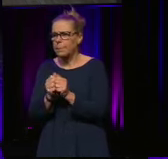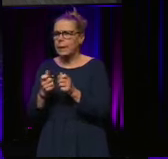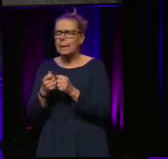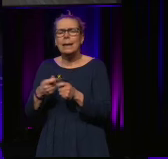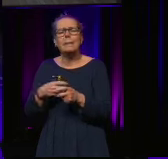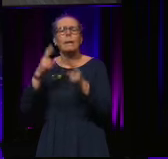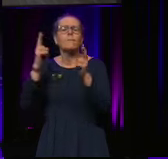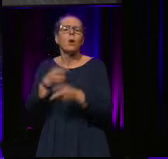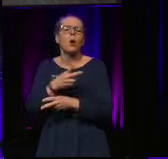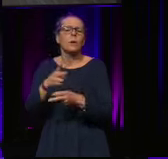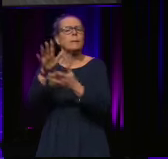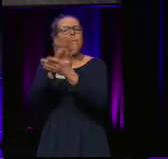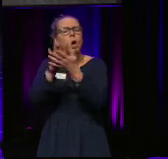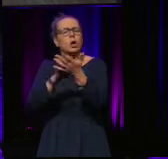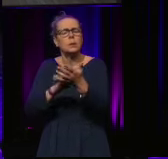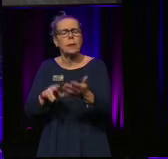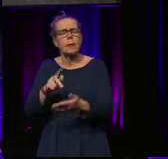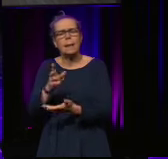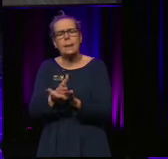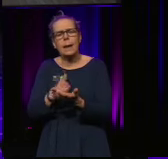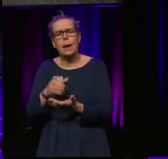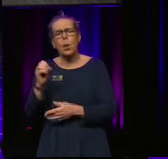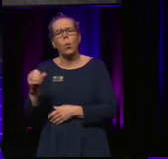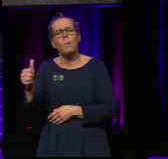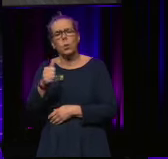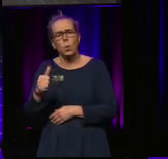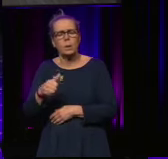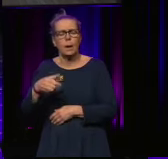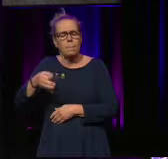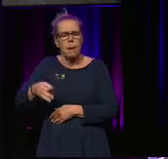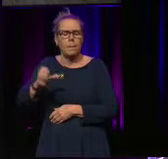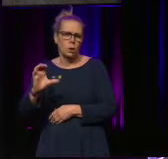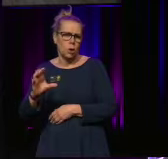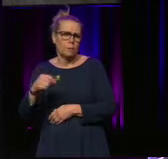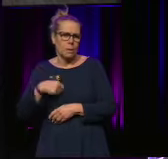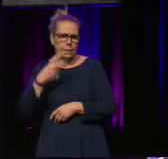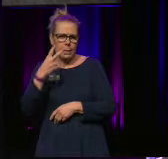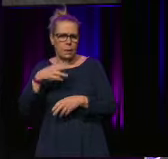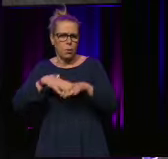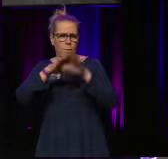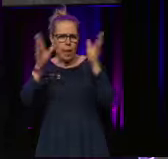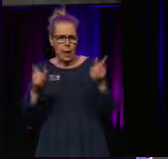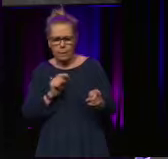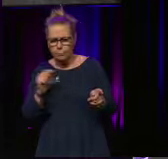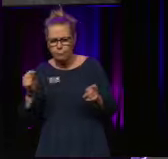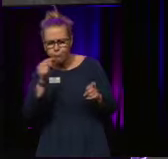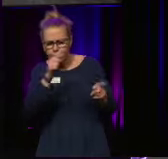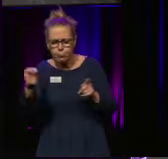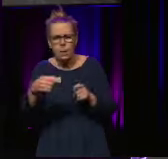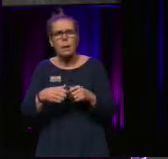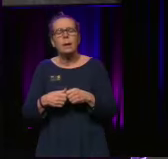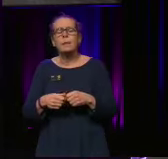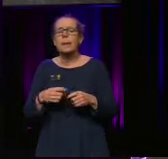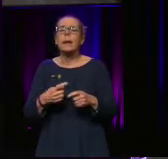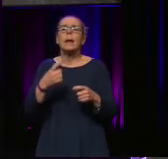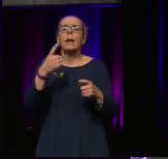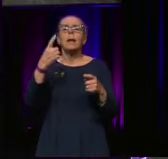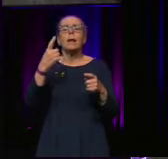gäller oberoende public service, om man tittar runt om i världen. Det är det största och första hatobjektet